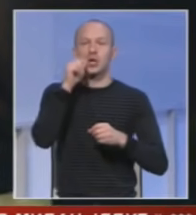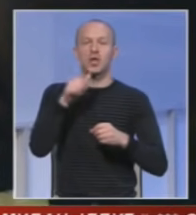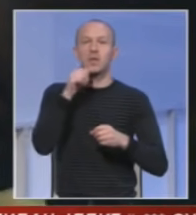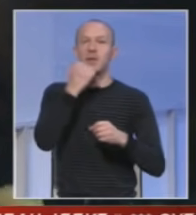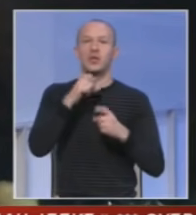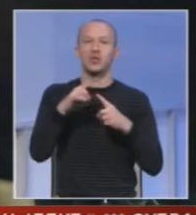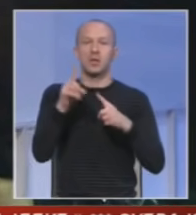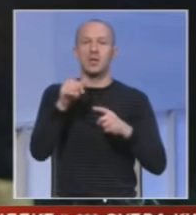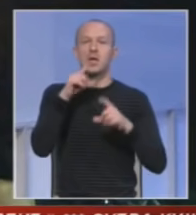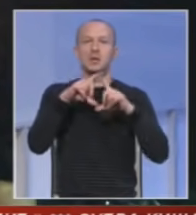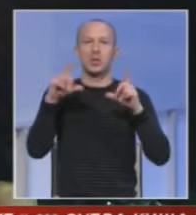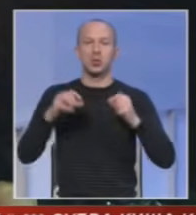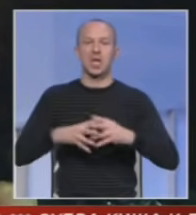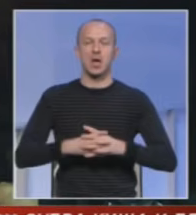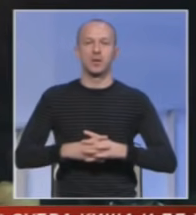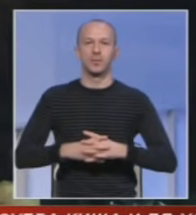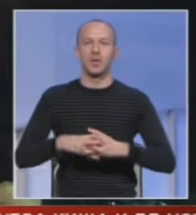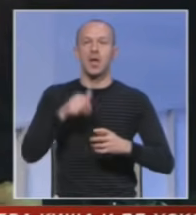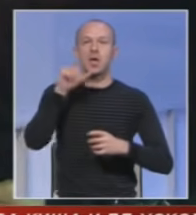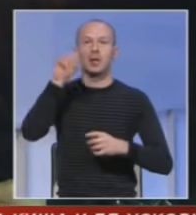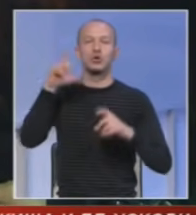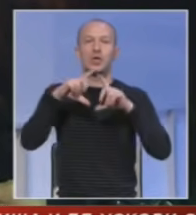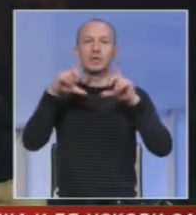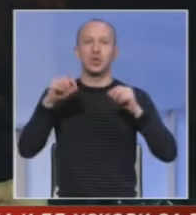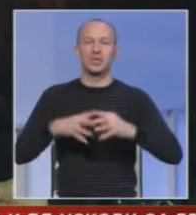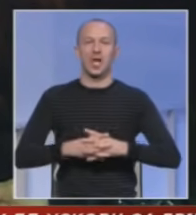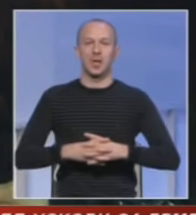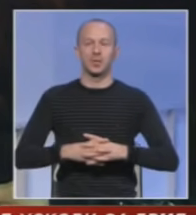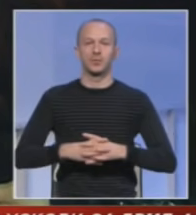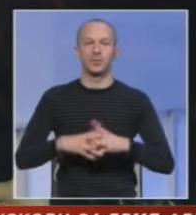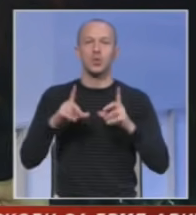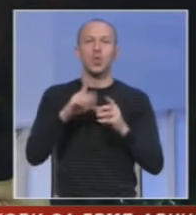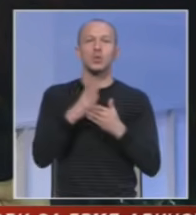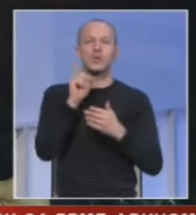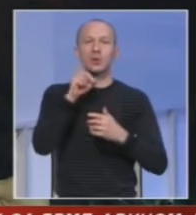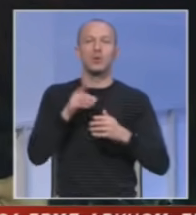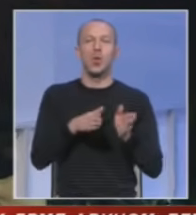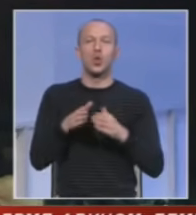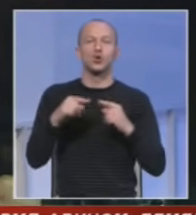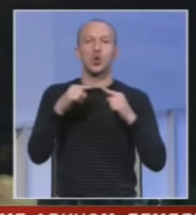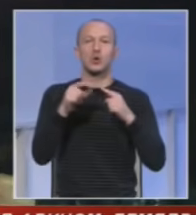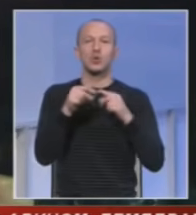i privredni subjekti, i institucije, i republičke institucije. U svakodnevnom,